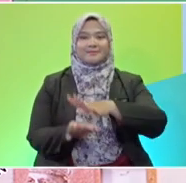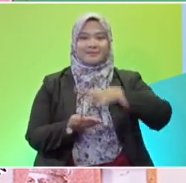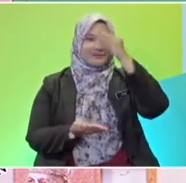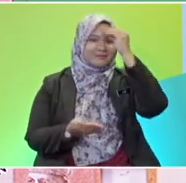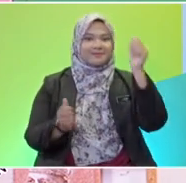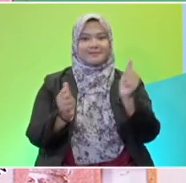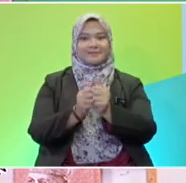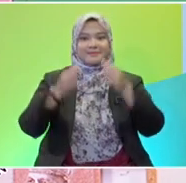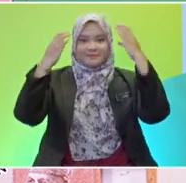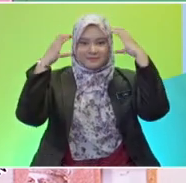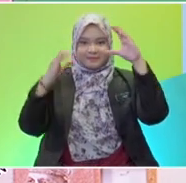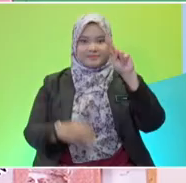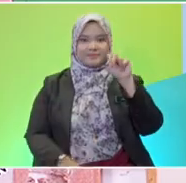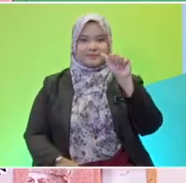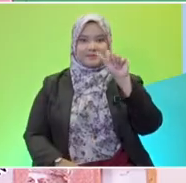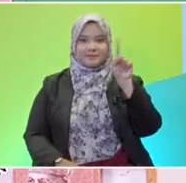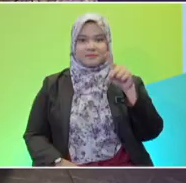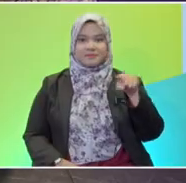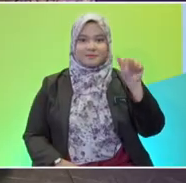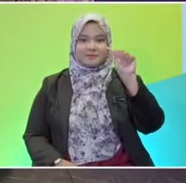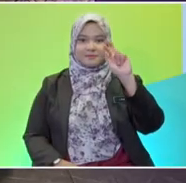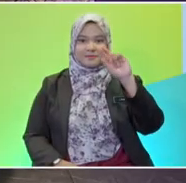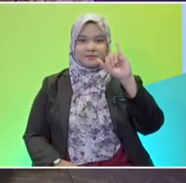nak main berbagai lagi permainan bersama-sama